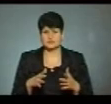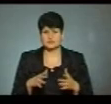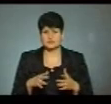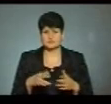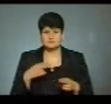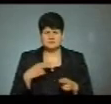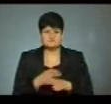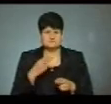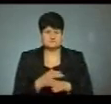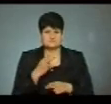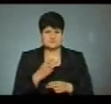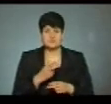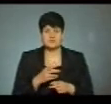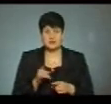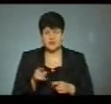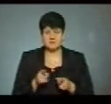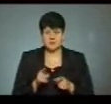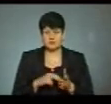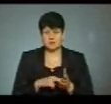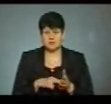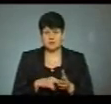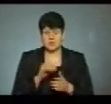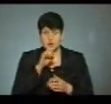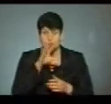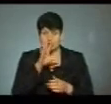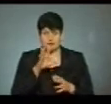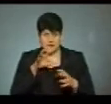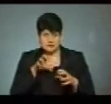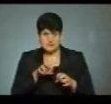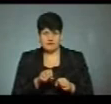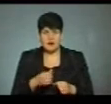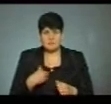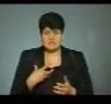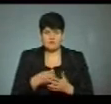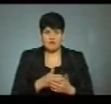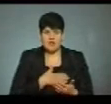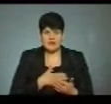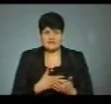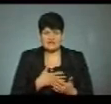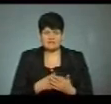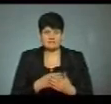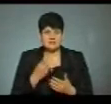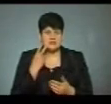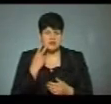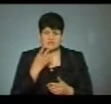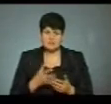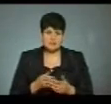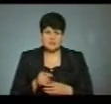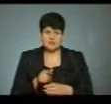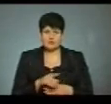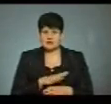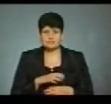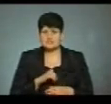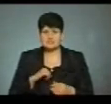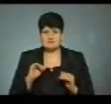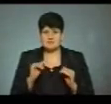відповідно, інколи і бояться дійсно рота відкрити, бо їх всіх давлять. А ми за свою активність завжди розплачувалися тим, що в нас були найменші